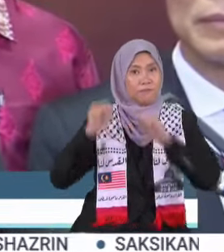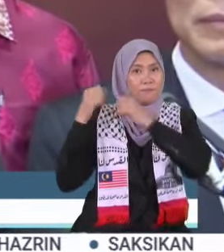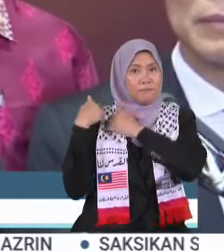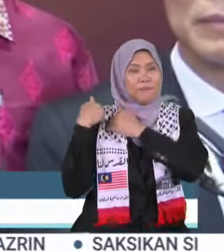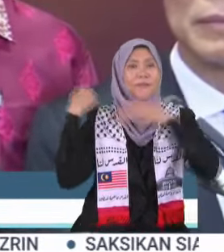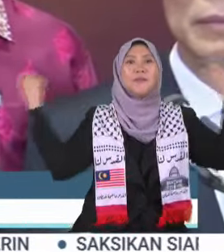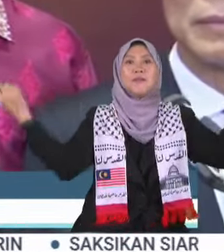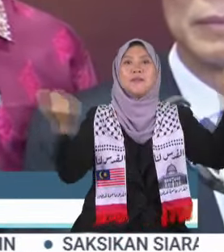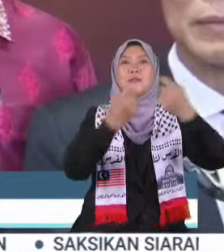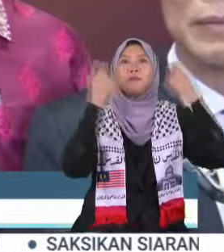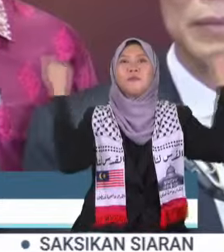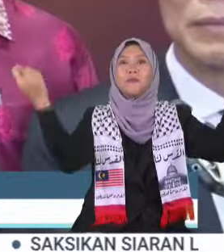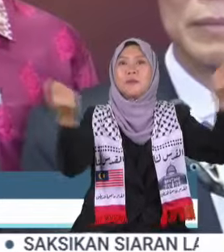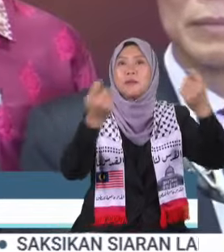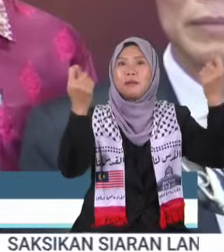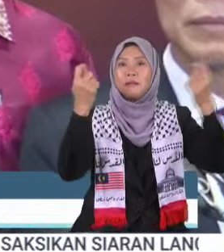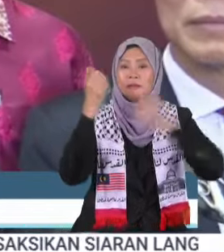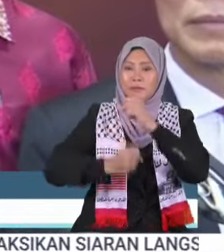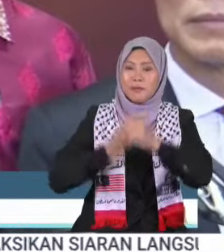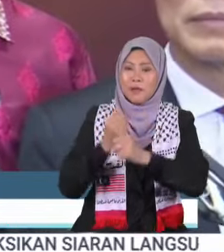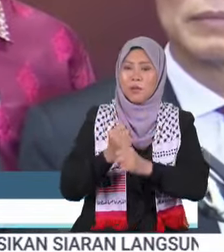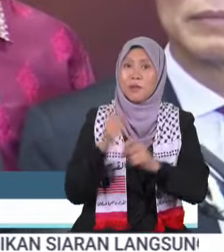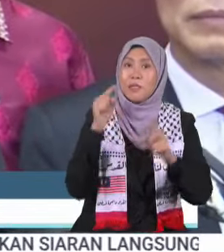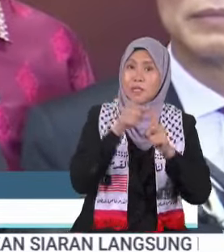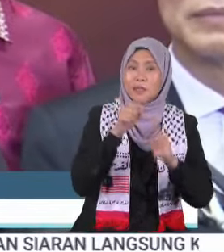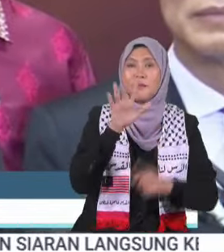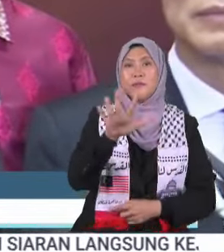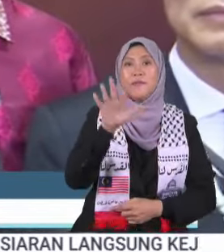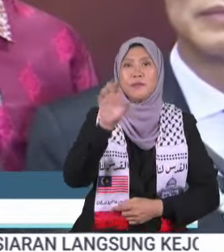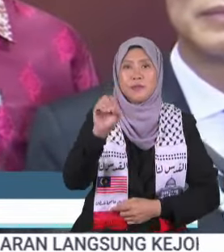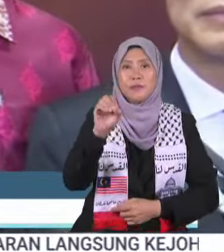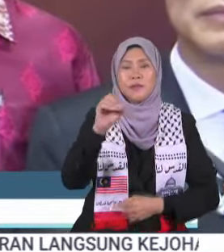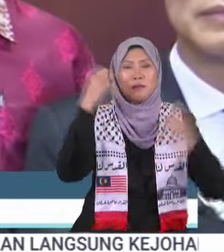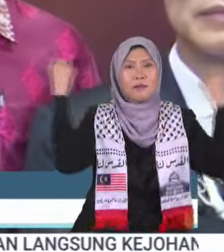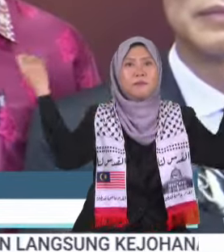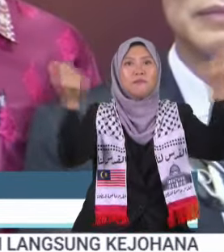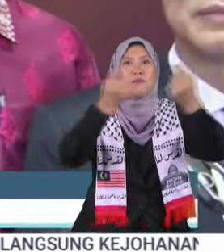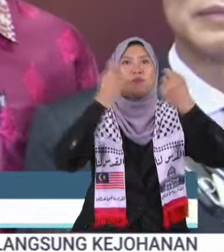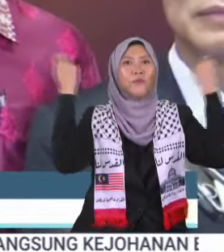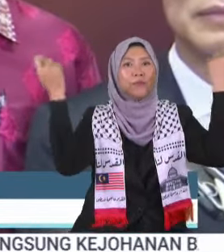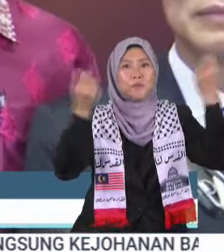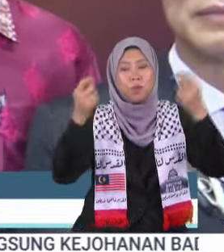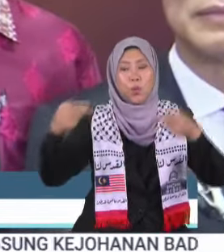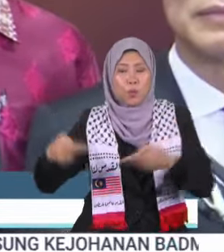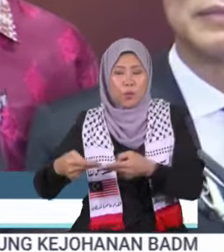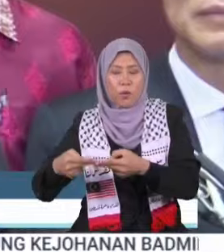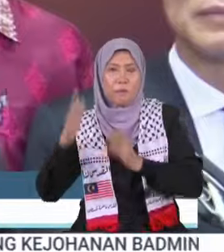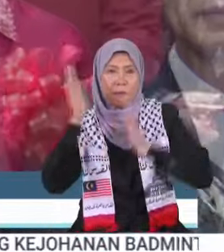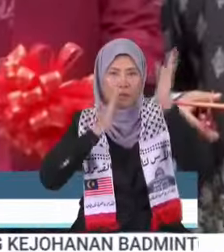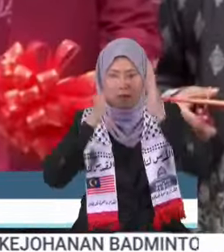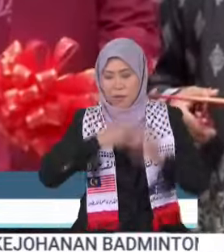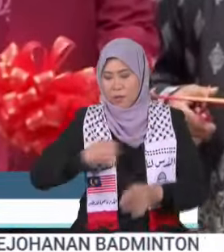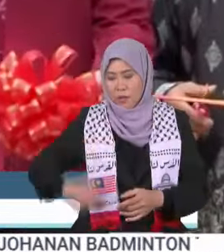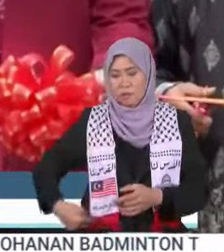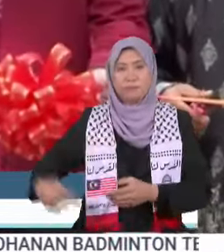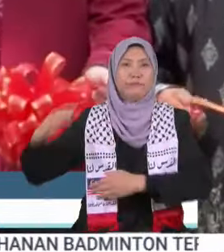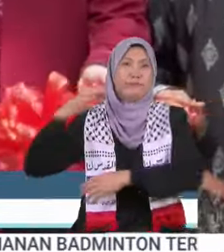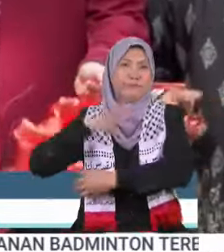sambutan tahun yang ke-50 ulang tahun hubungan diplomatik Malaysia